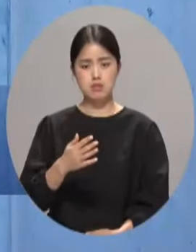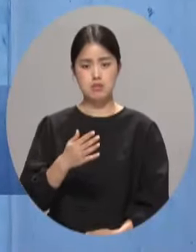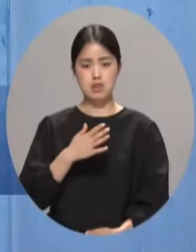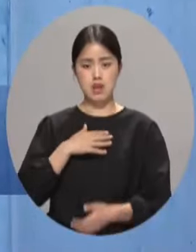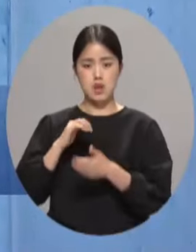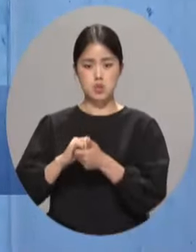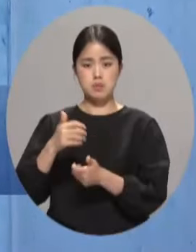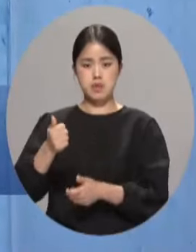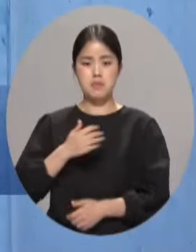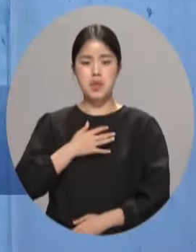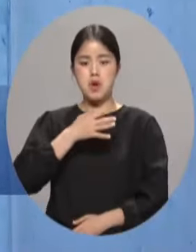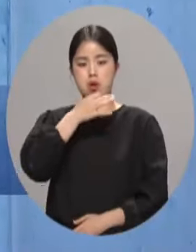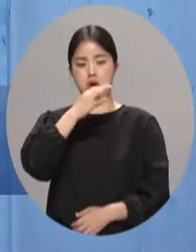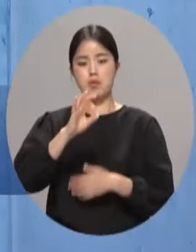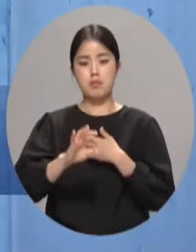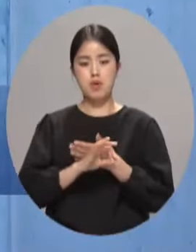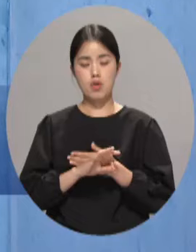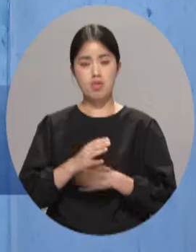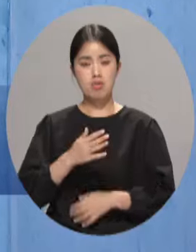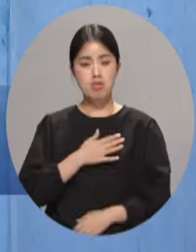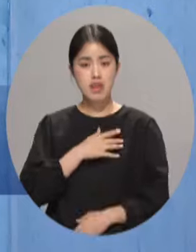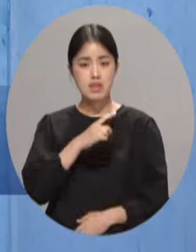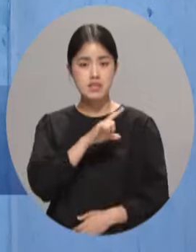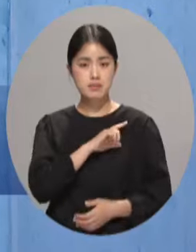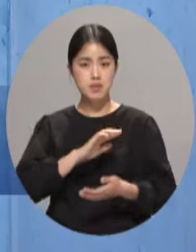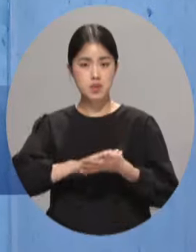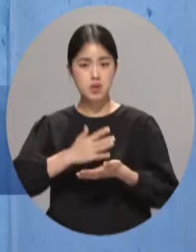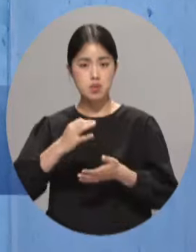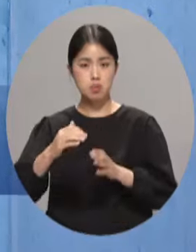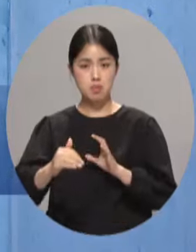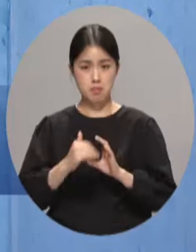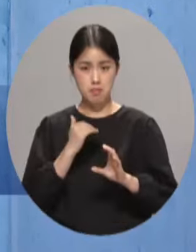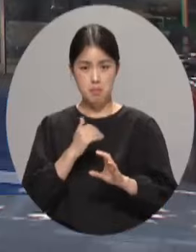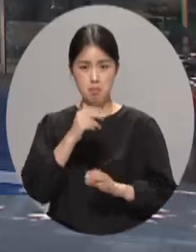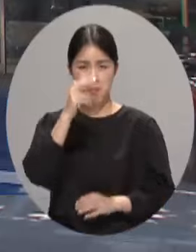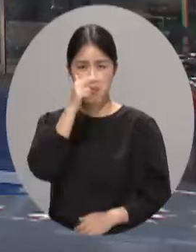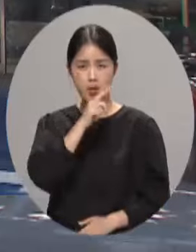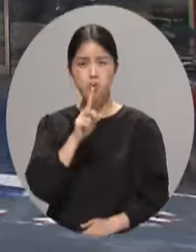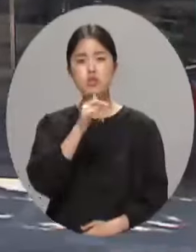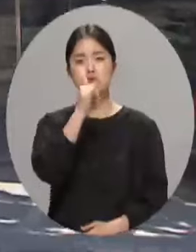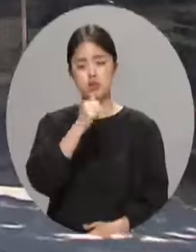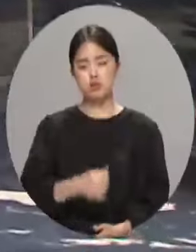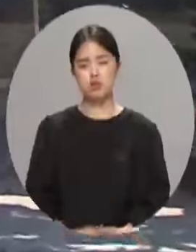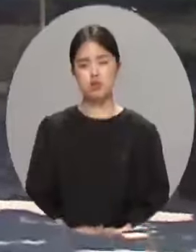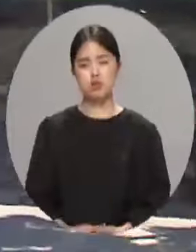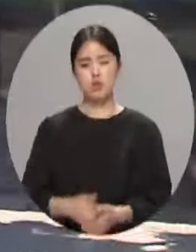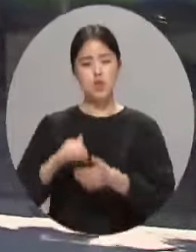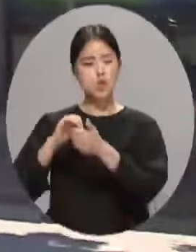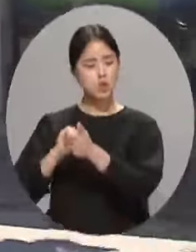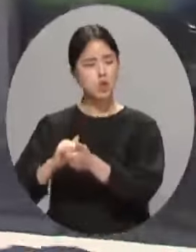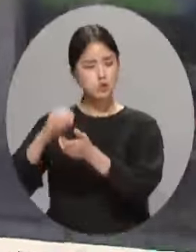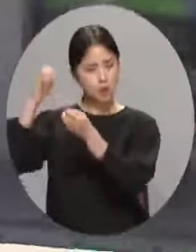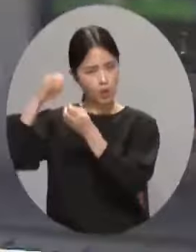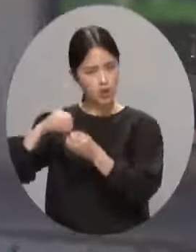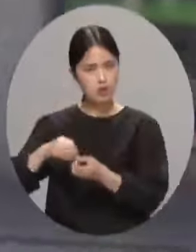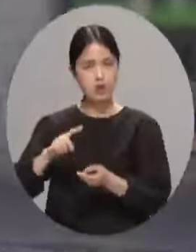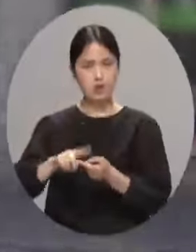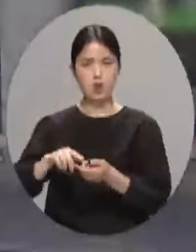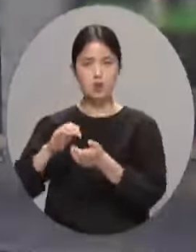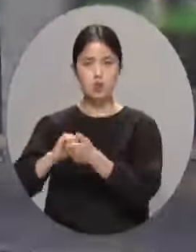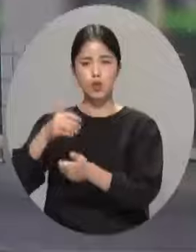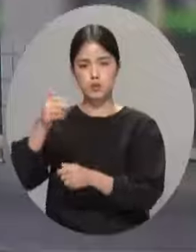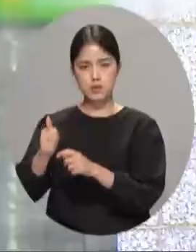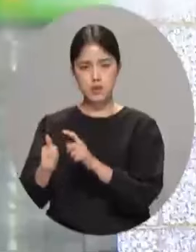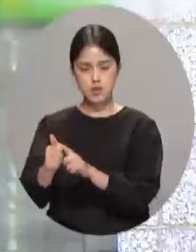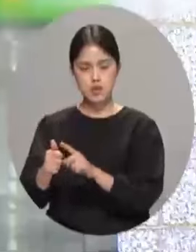그 먹으려고 하면은 자기 이름으로 계좌로 넣은 바보가 어디가 있습니까? 농협은 관행적으로 조합원이